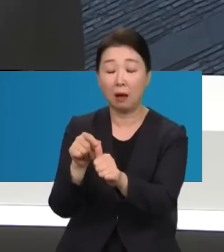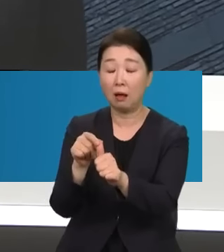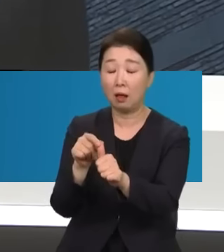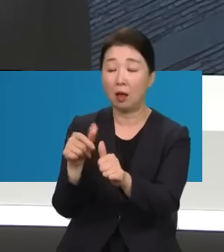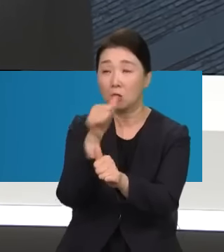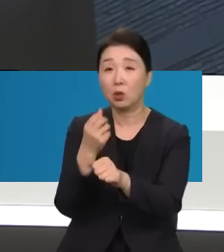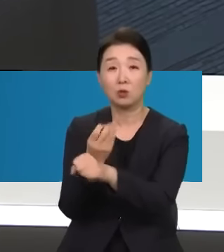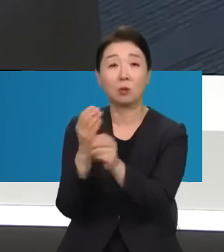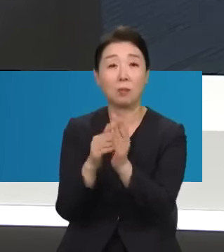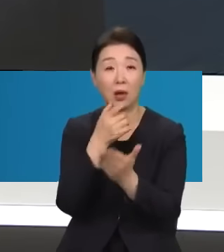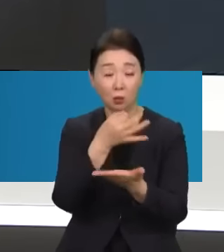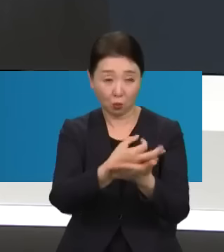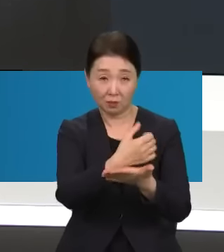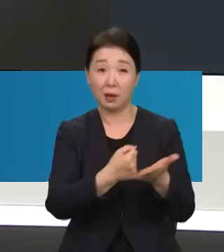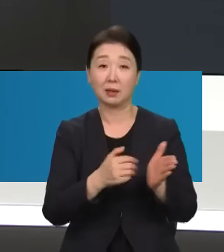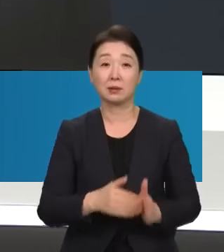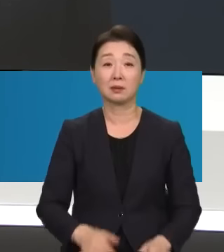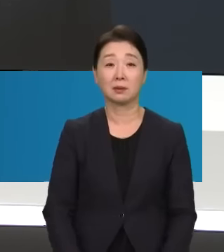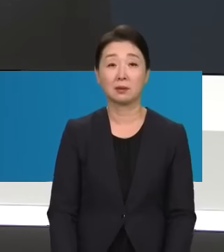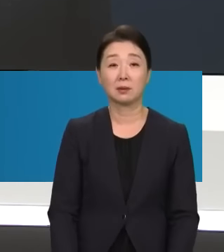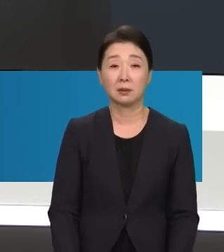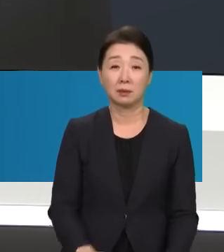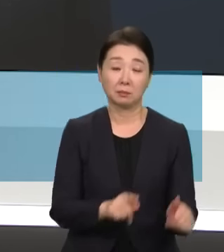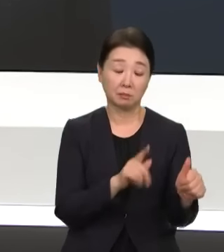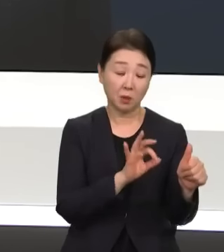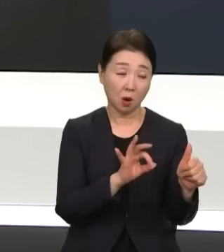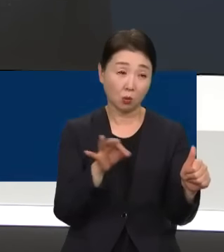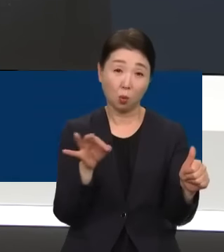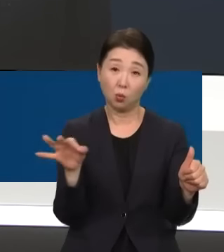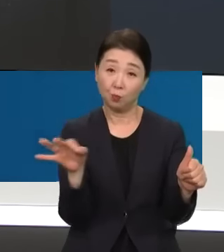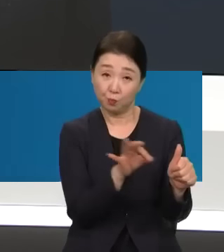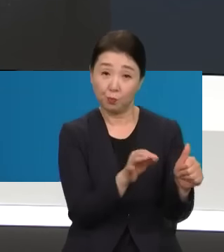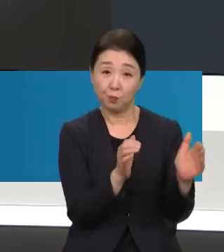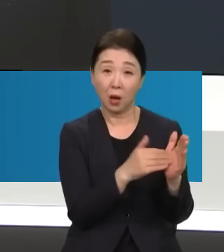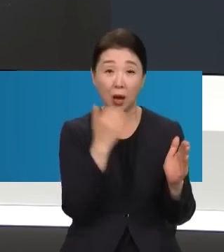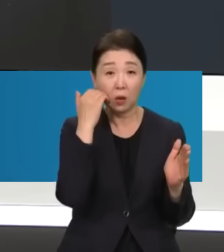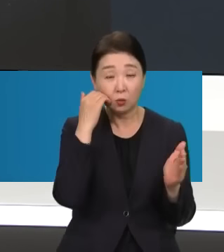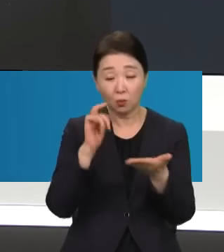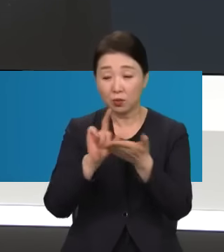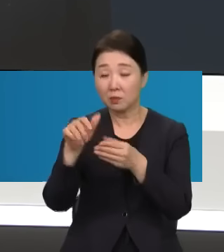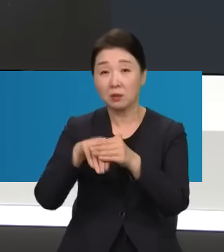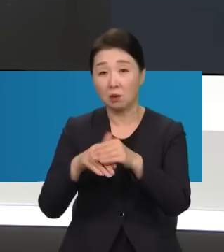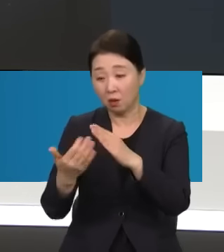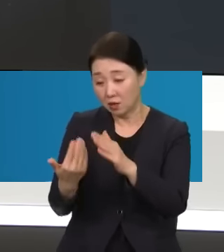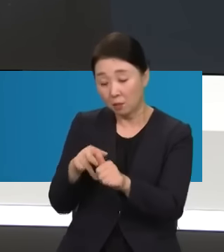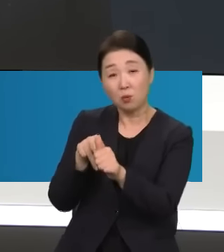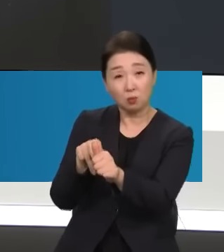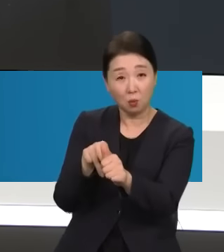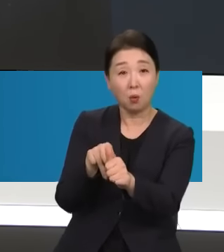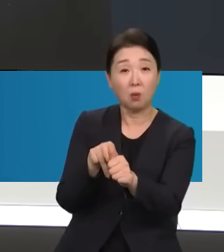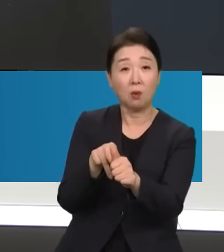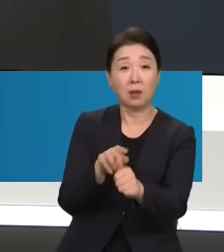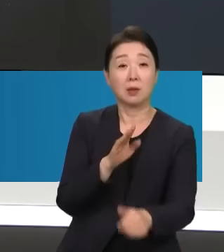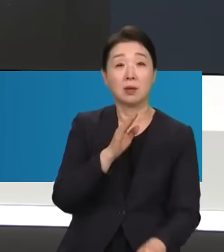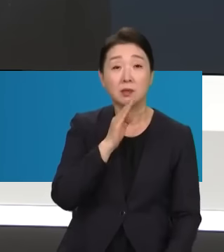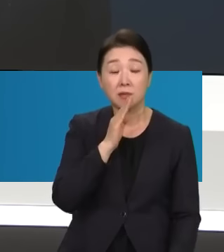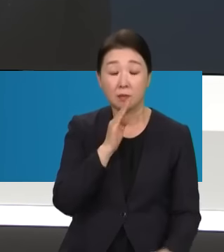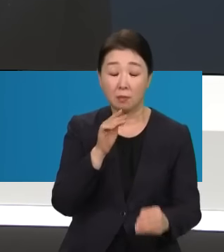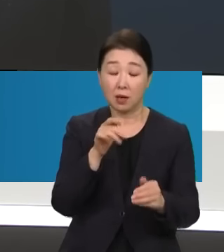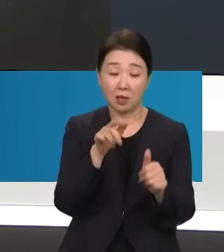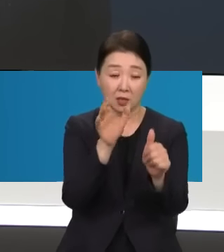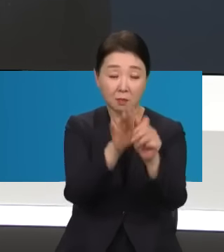담긴 녹취를 저희가 입수했습니다. 명 씨에게 돈 준 걸로 지목된 지방선거 예비 후보자 등이 실제 임명장을 받은